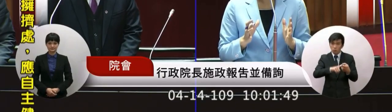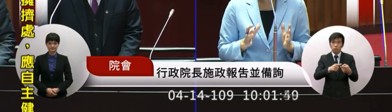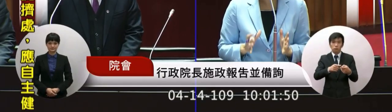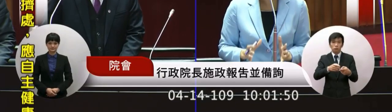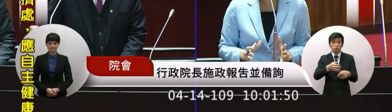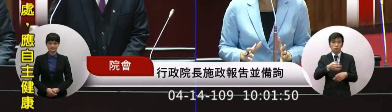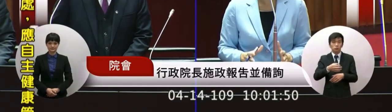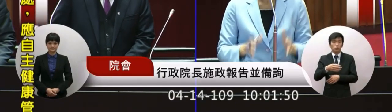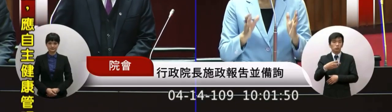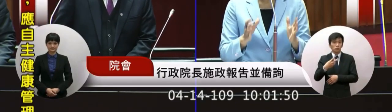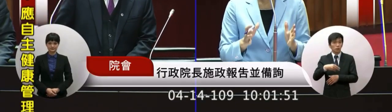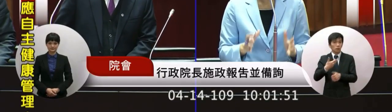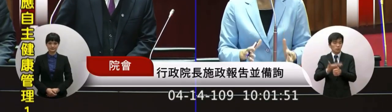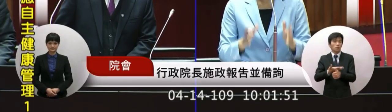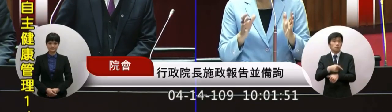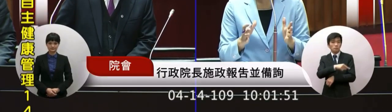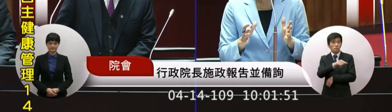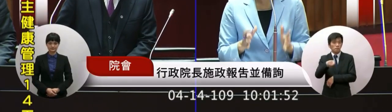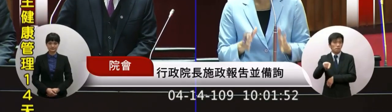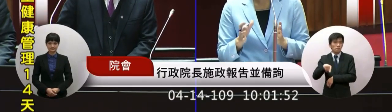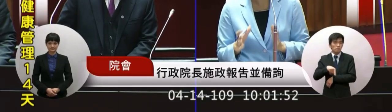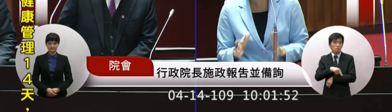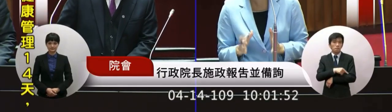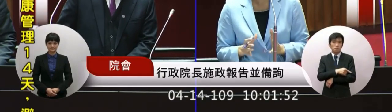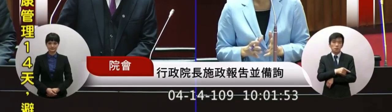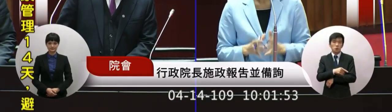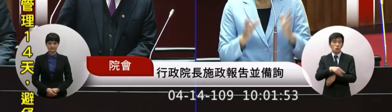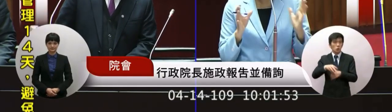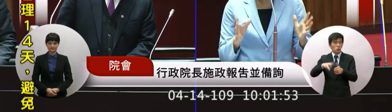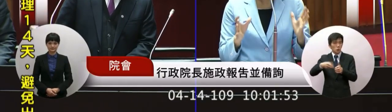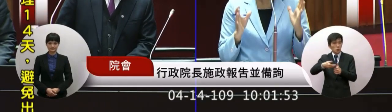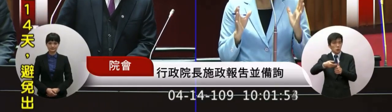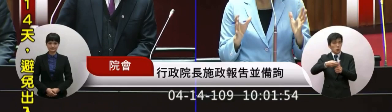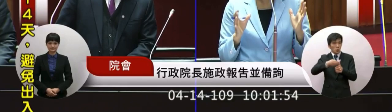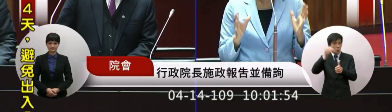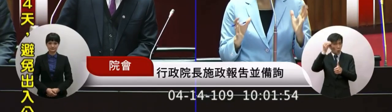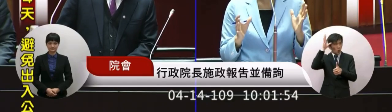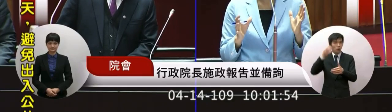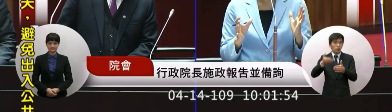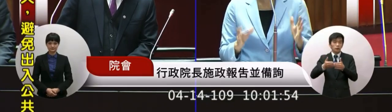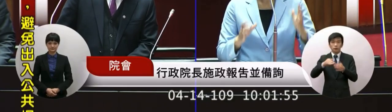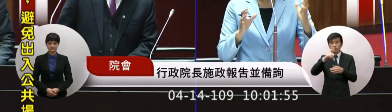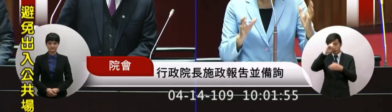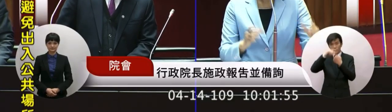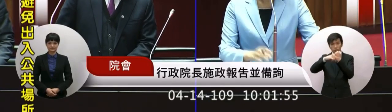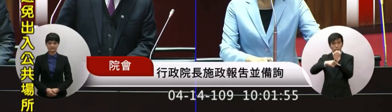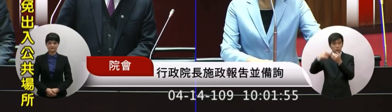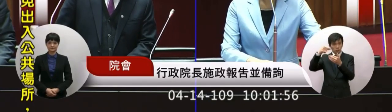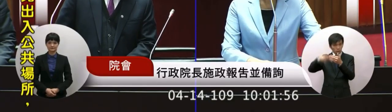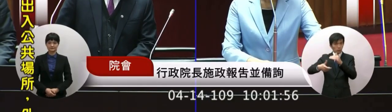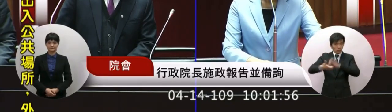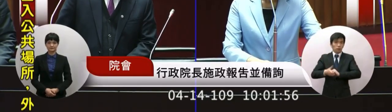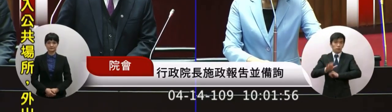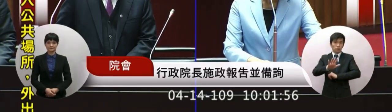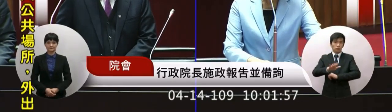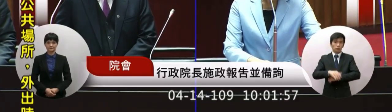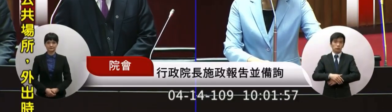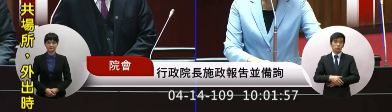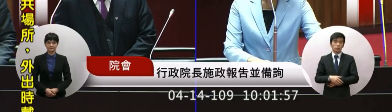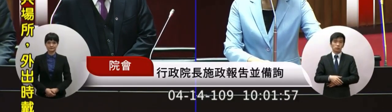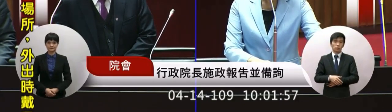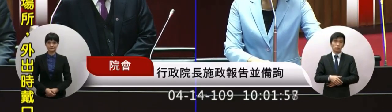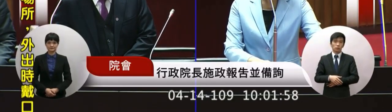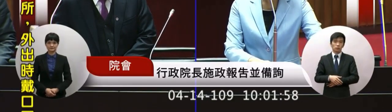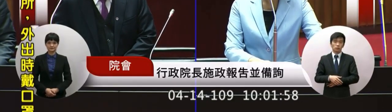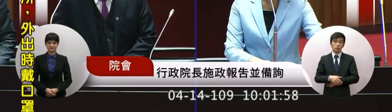也让我们的康复能够有专业的受训，这样子有一个法源依据，让我们的